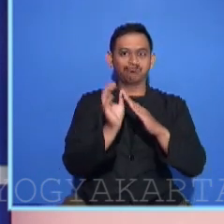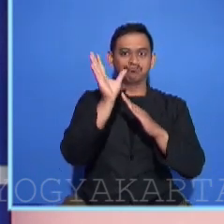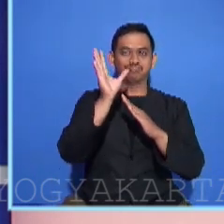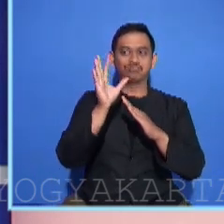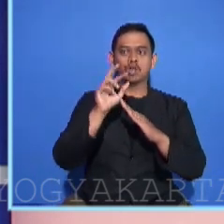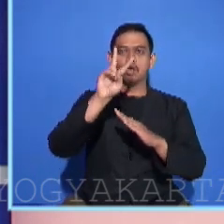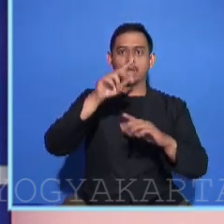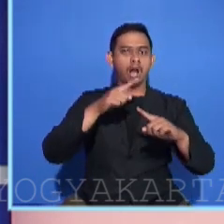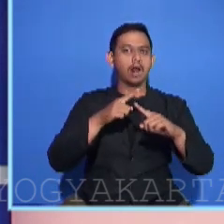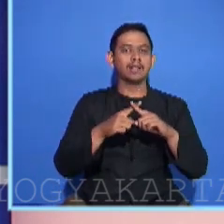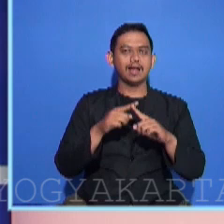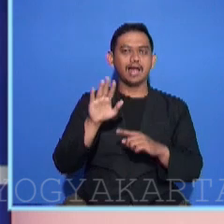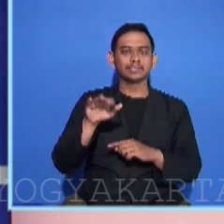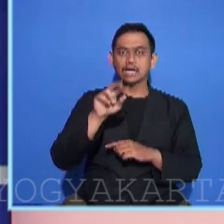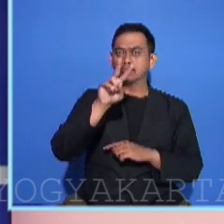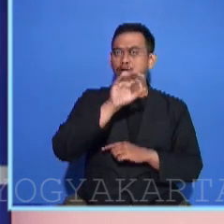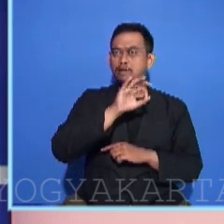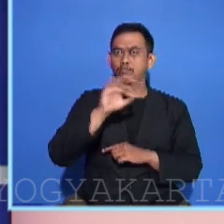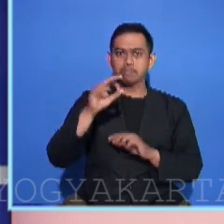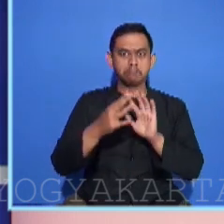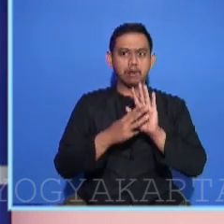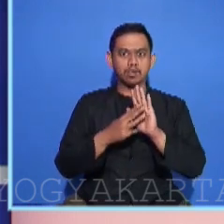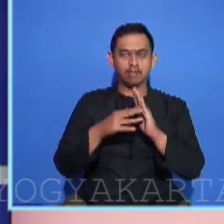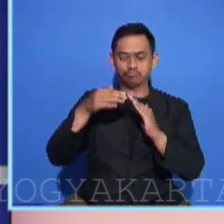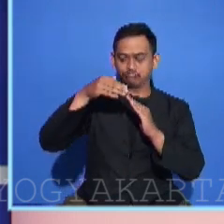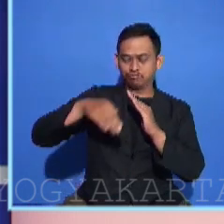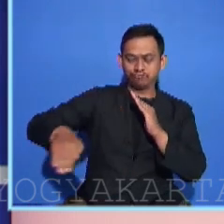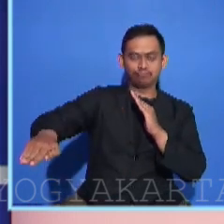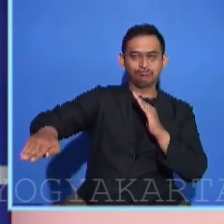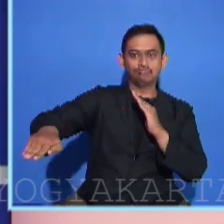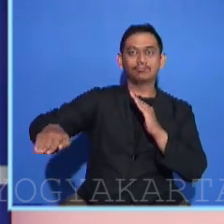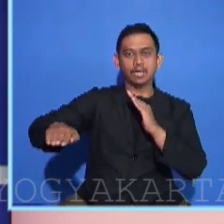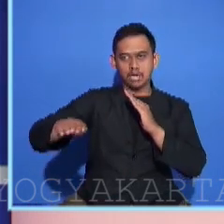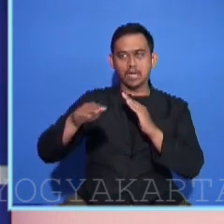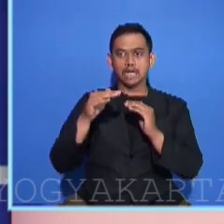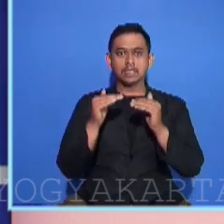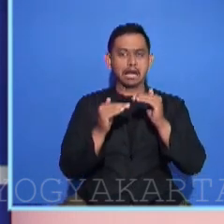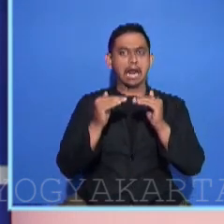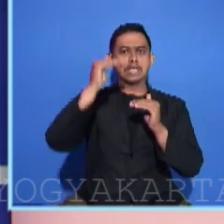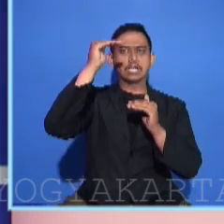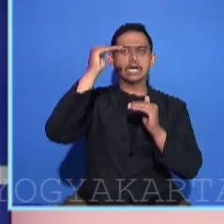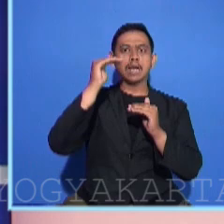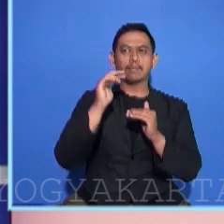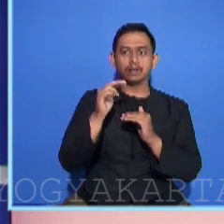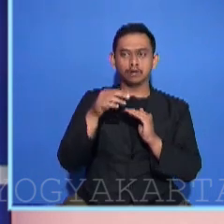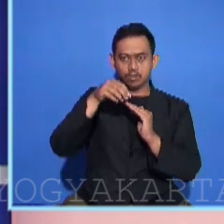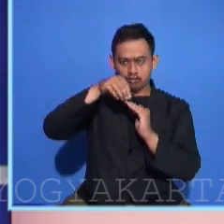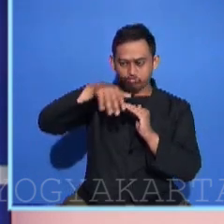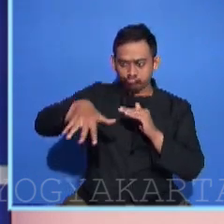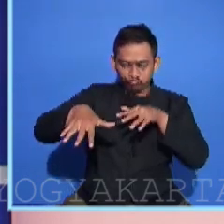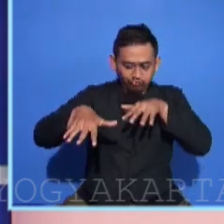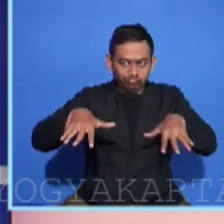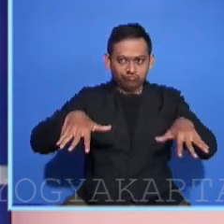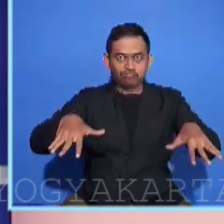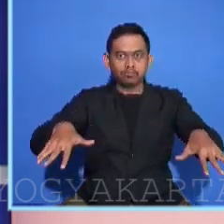guguran sejauh 2.000 meter aktivitas gunung berapi masih dinyatakan tinggi karena ditandai adanya guguran lava pijar dan awan